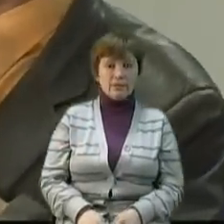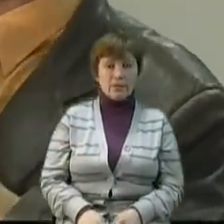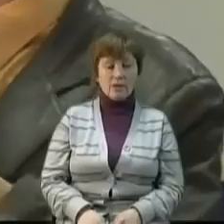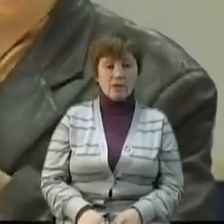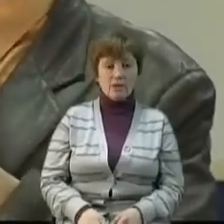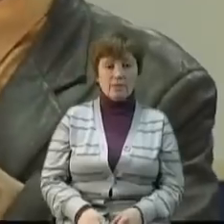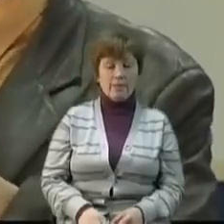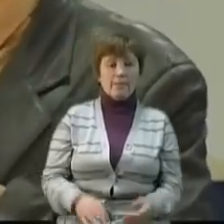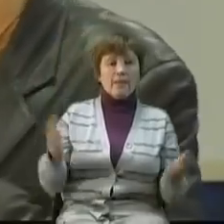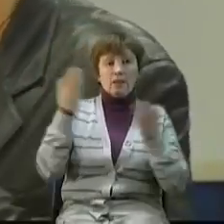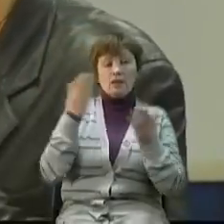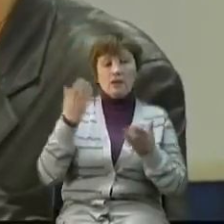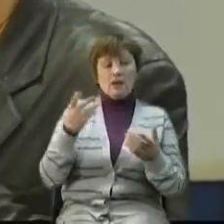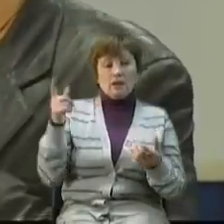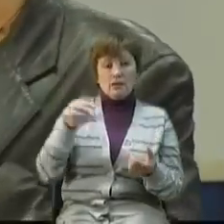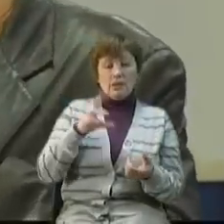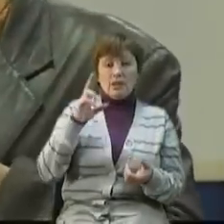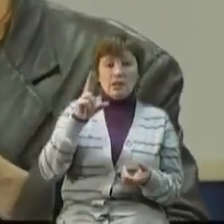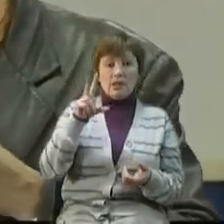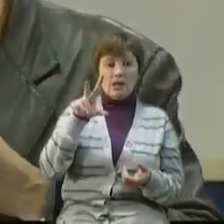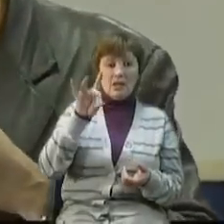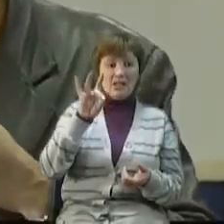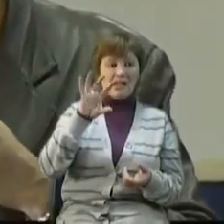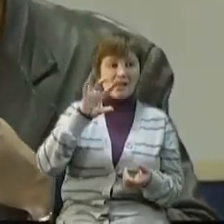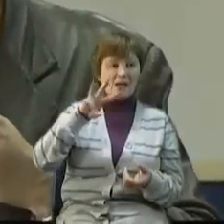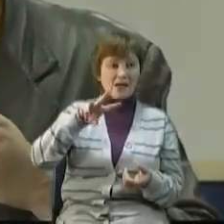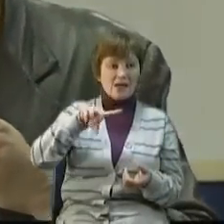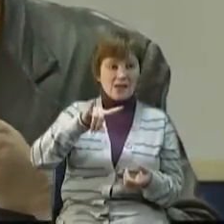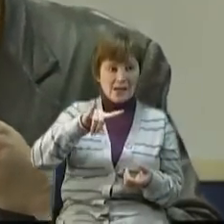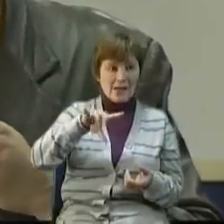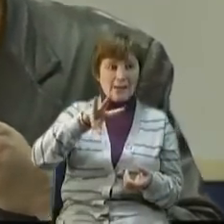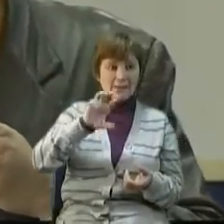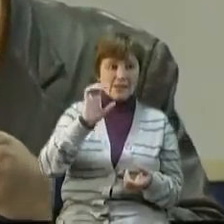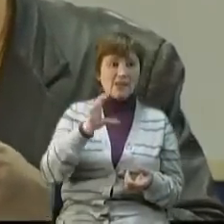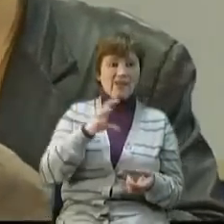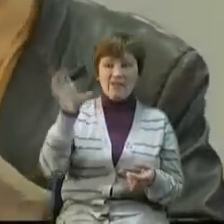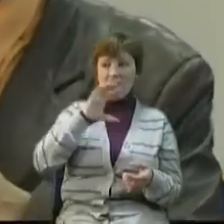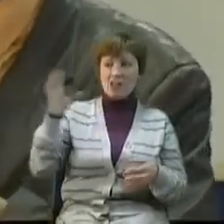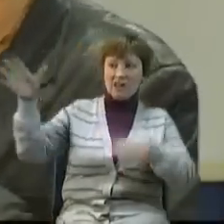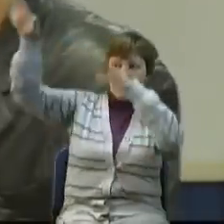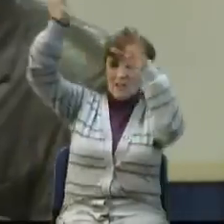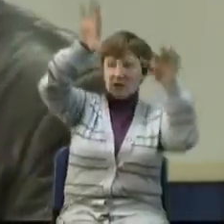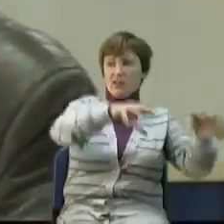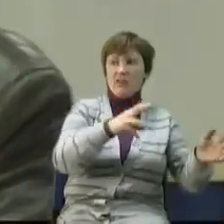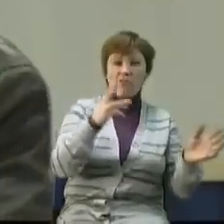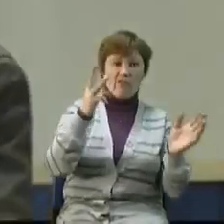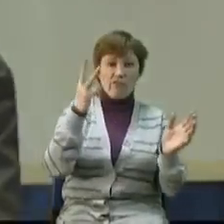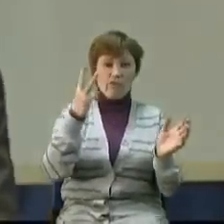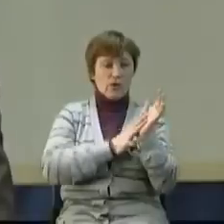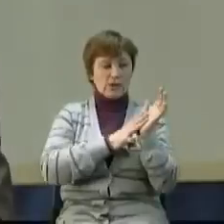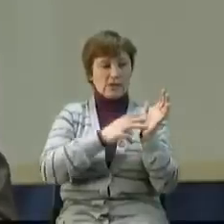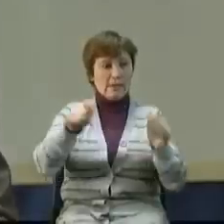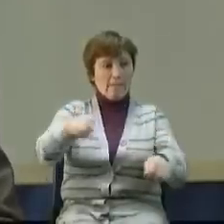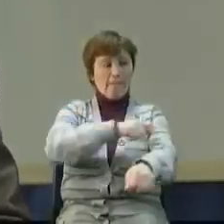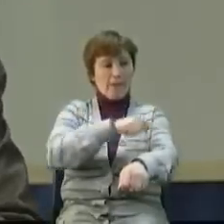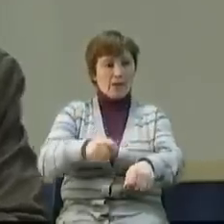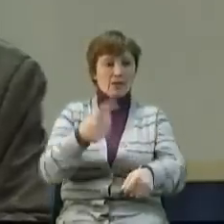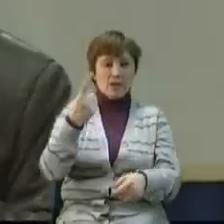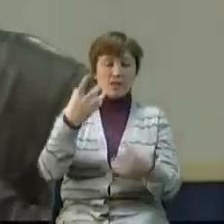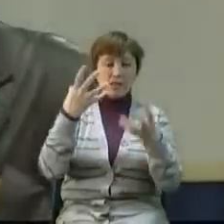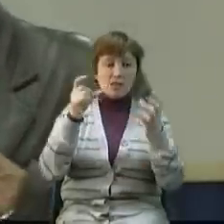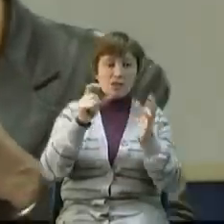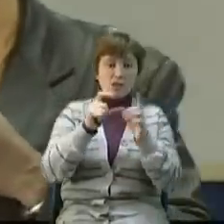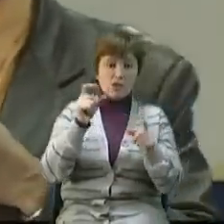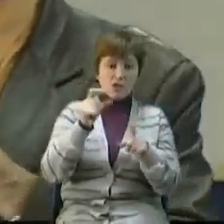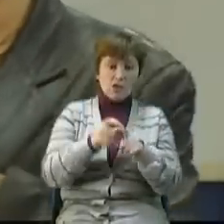накрыла 8-метровая волна. Помните этот город в России, в Краснодарском крае? Там один человек за день до несчастья,